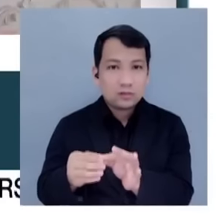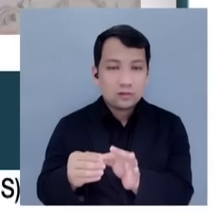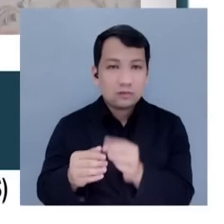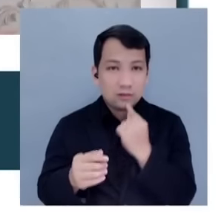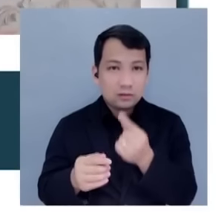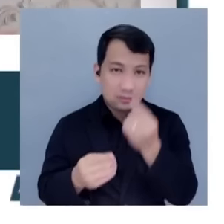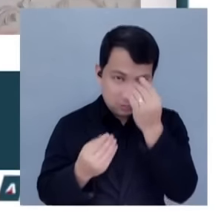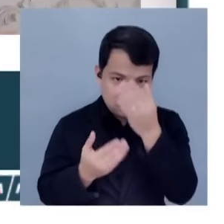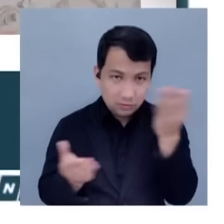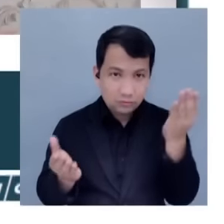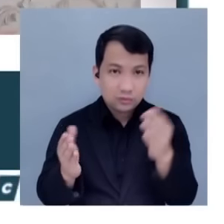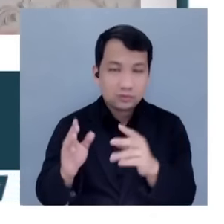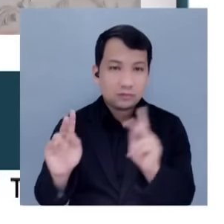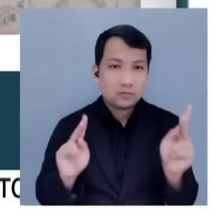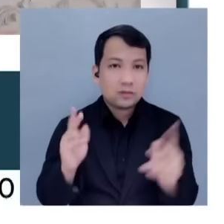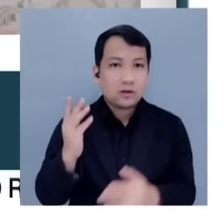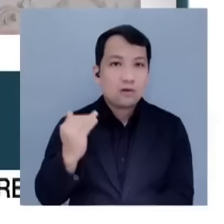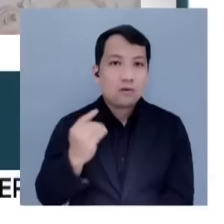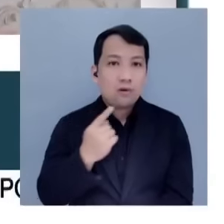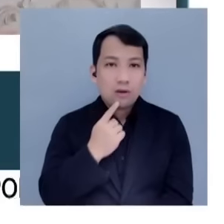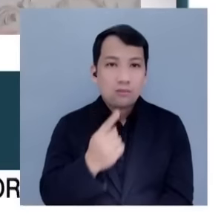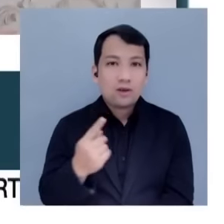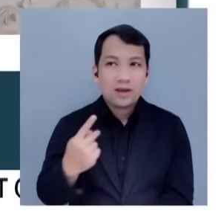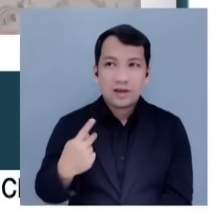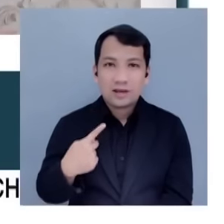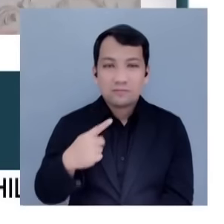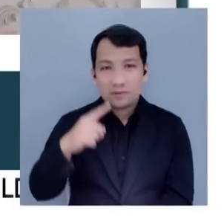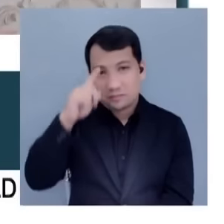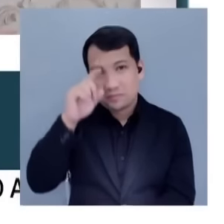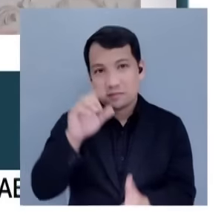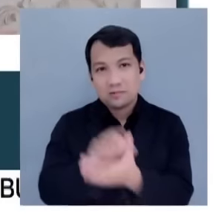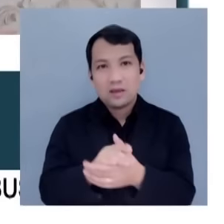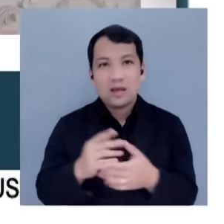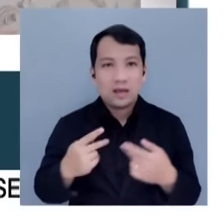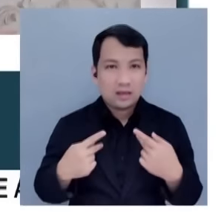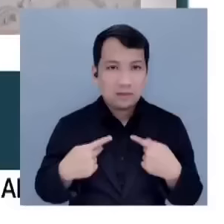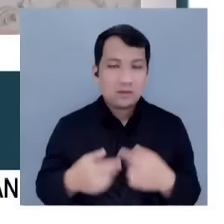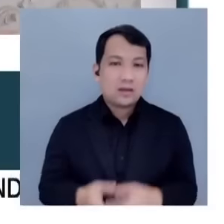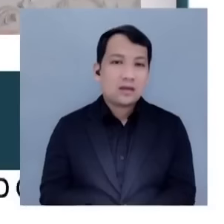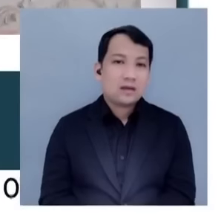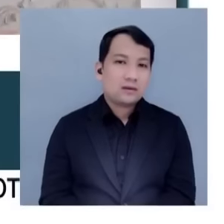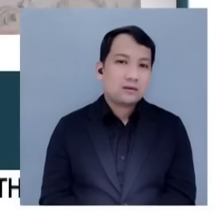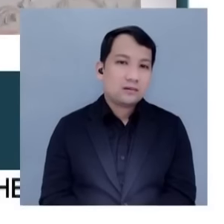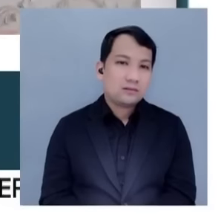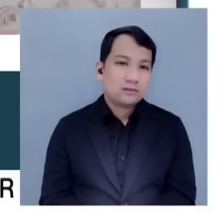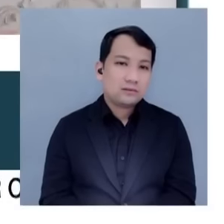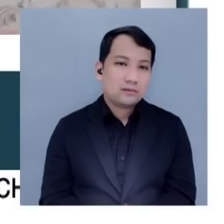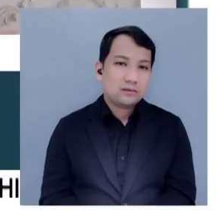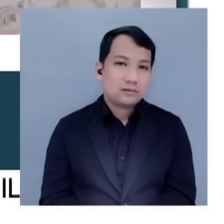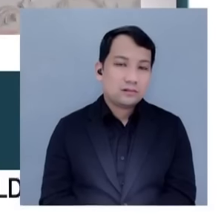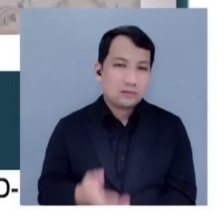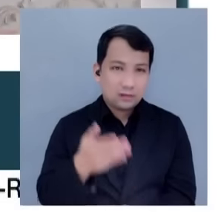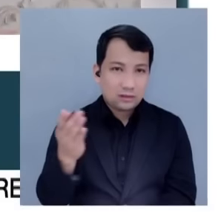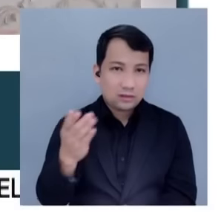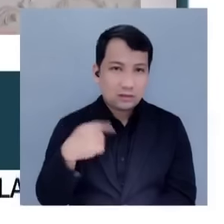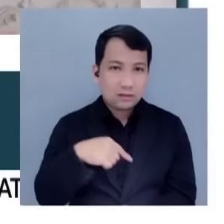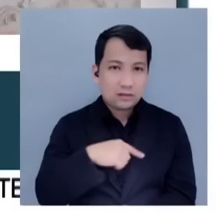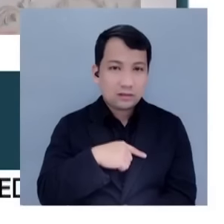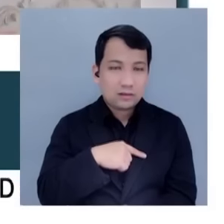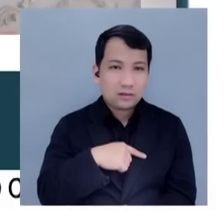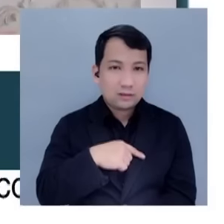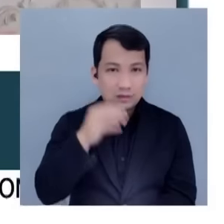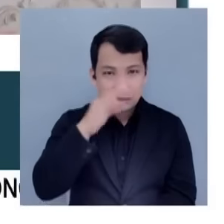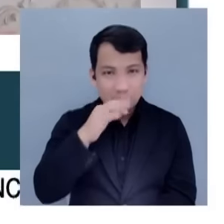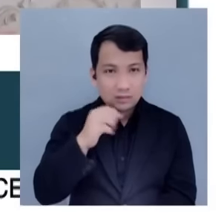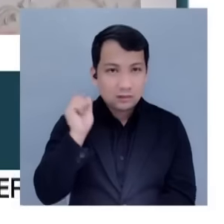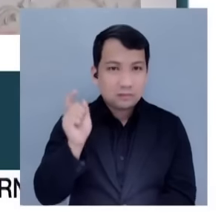public, you know, because of course, may mga maniniwala, di ba? May mga alam mo naman ng mga iba nating mga kababayan, mabilis